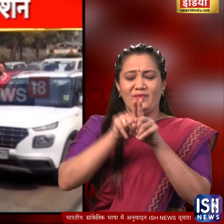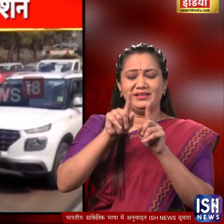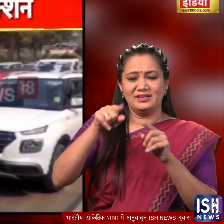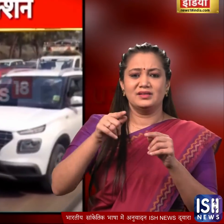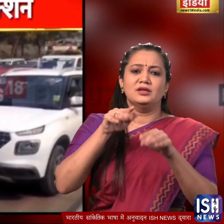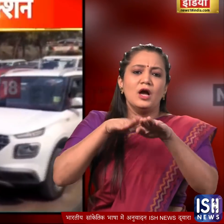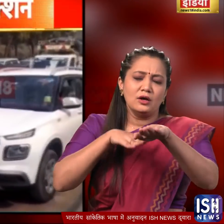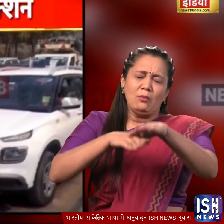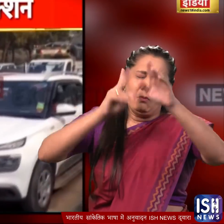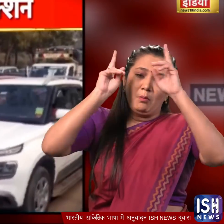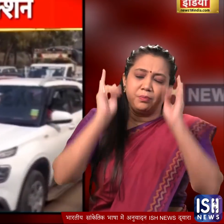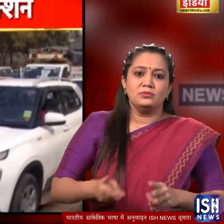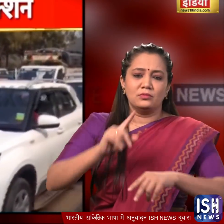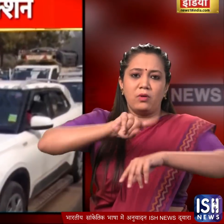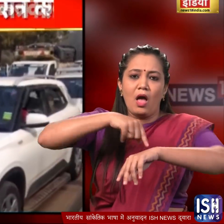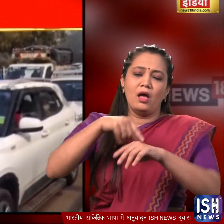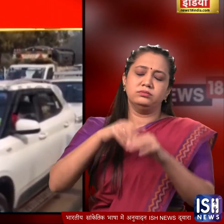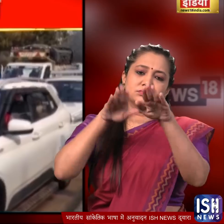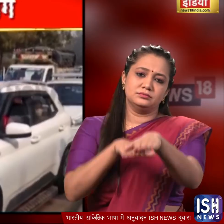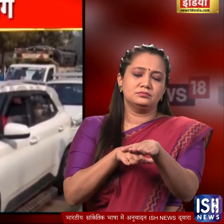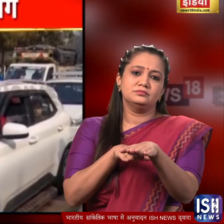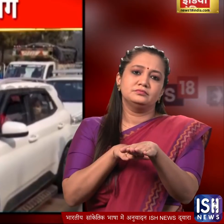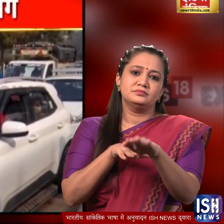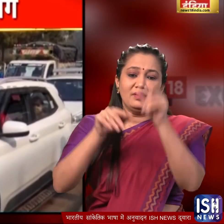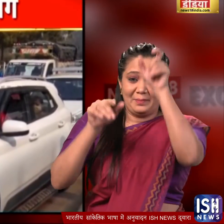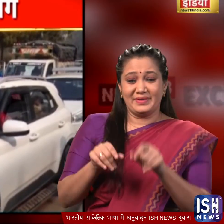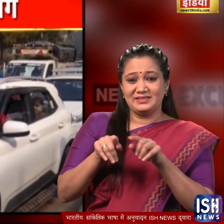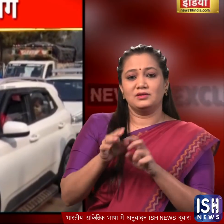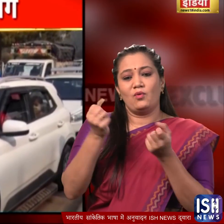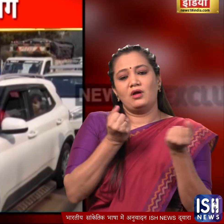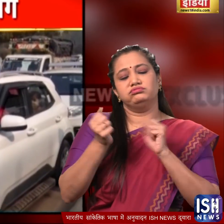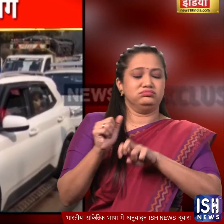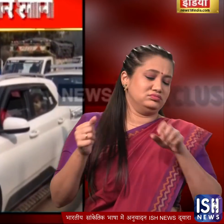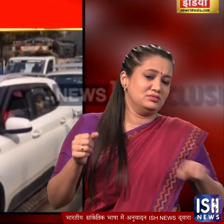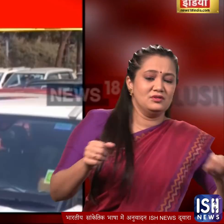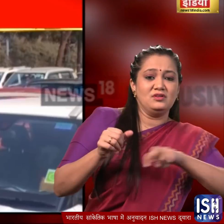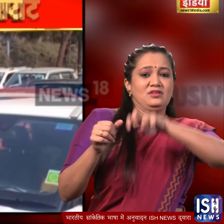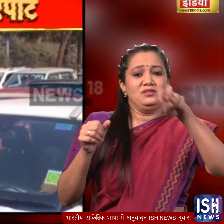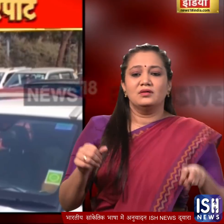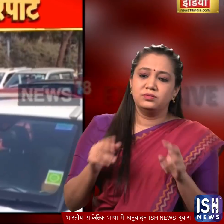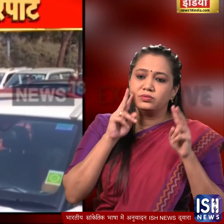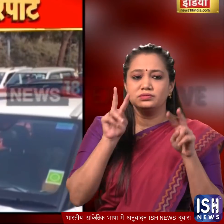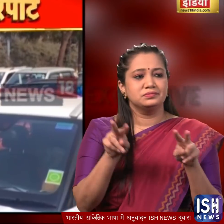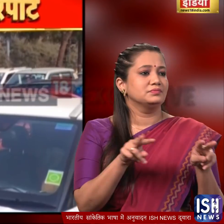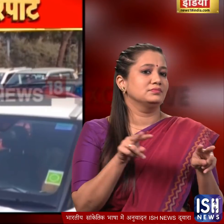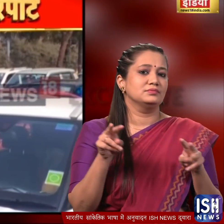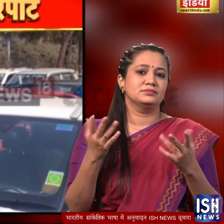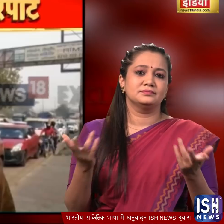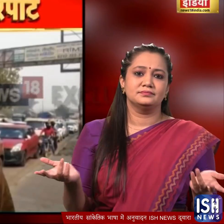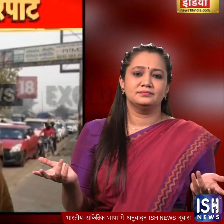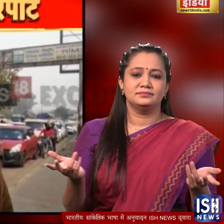तक गाड़ियां अपनी जगह से हिली तक नहीं। उस वक्त एक आदमी अपनी गाड़ी से बाहर निकला और बेबस होकर जैम में फंसी गाड़ियों को देखने